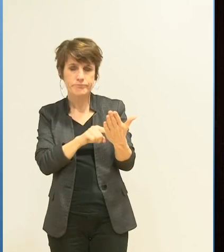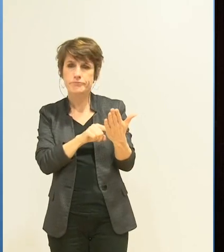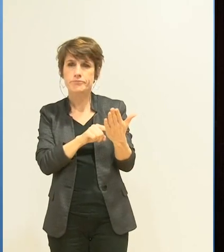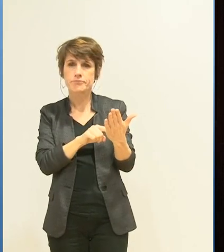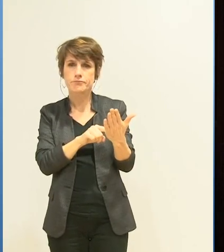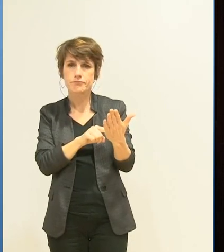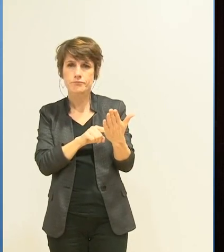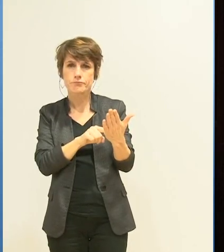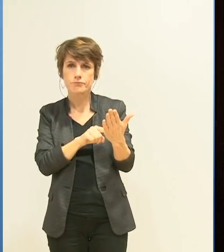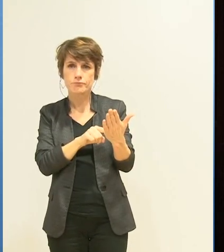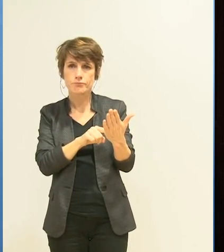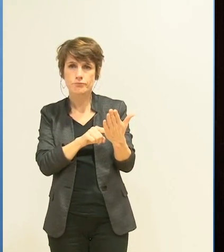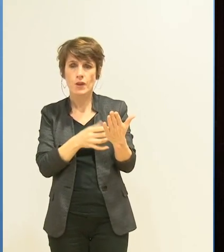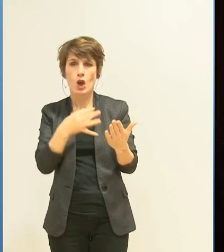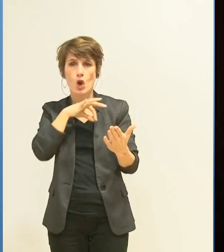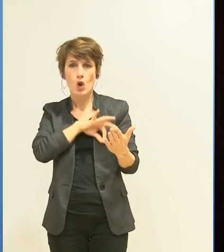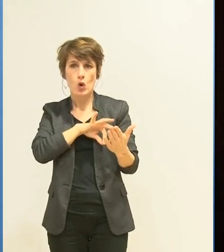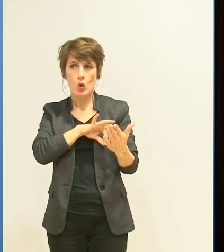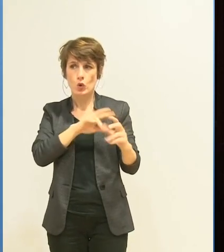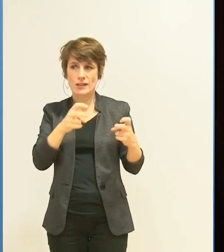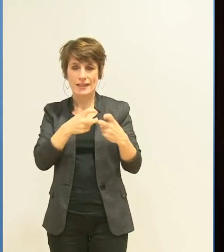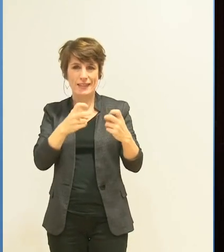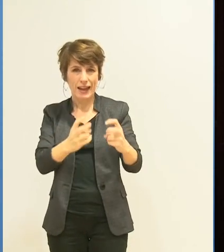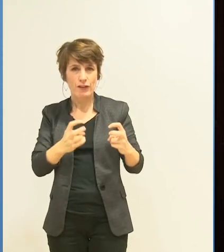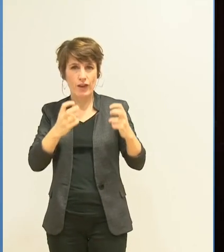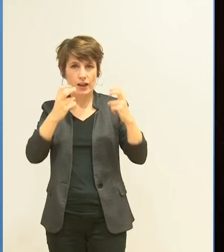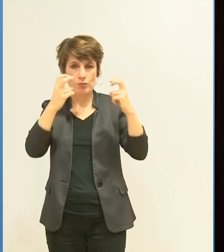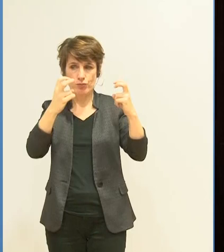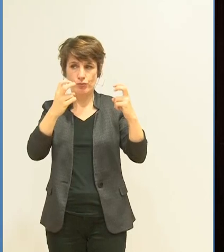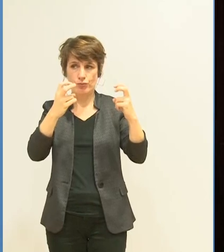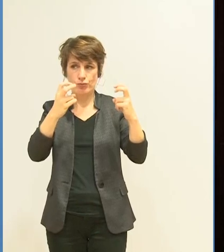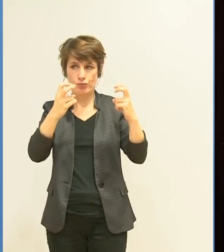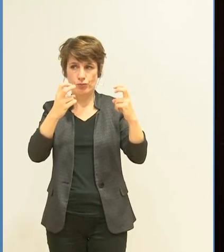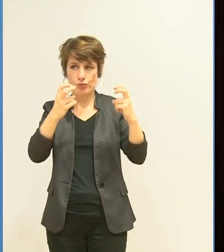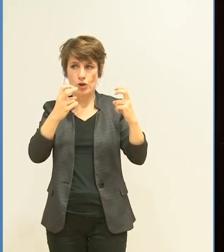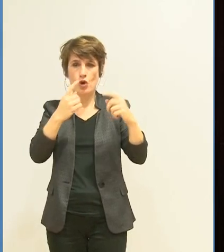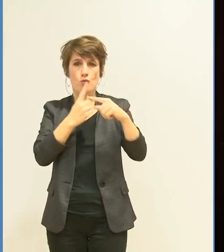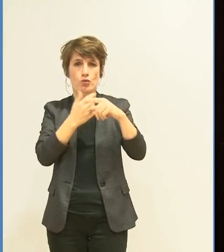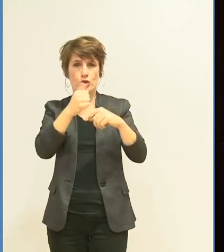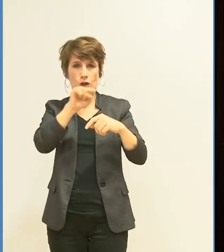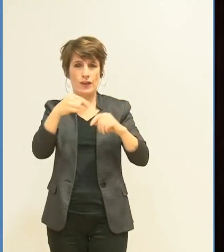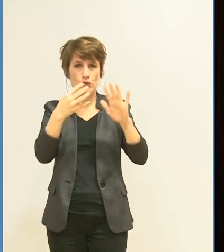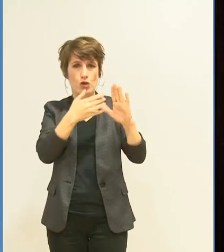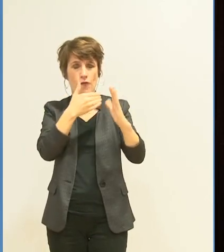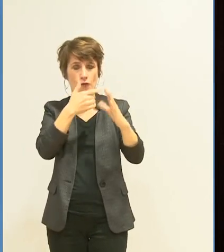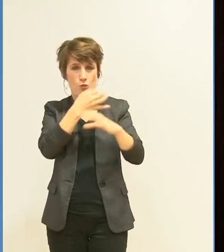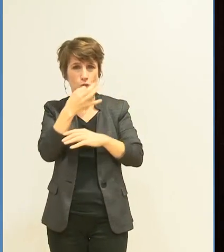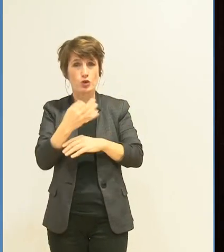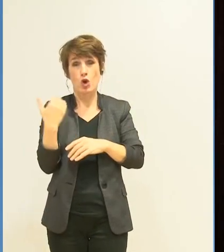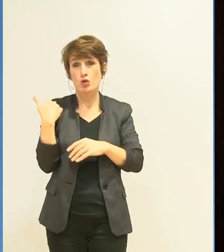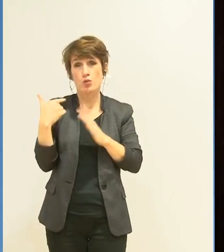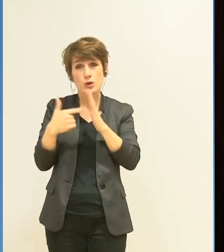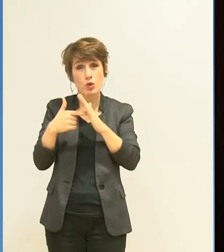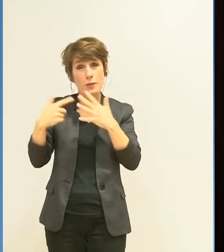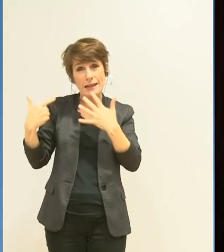tarifaires sont de 9,1 pour cent depuis 2000 2010 est donc franchement